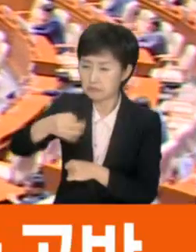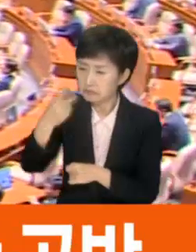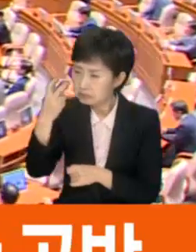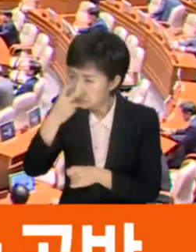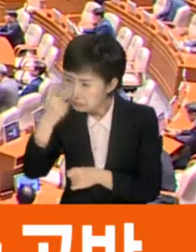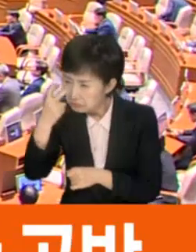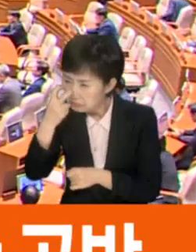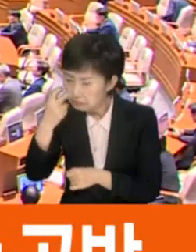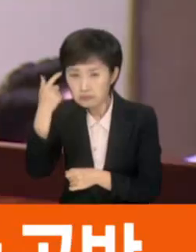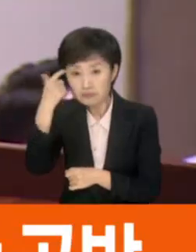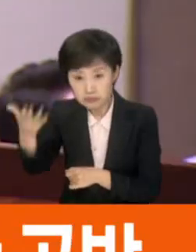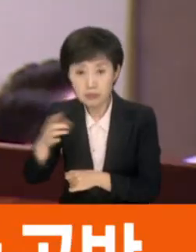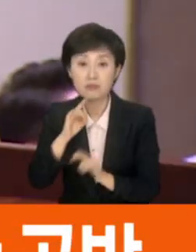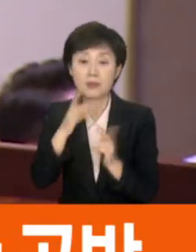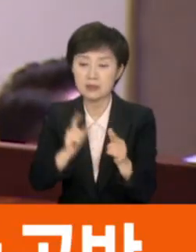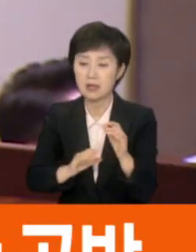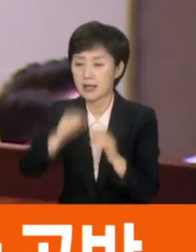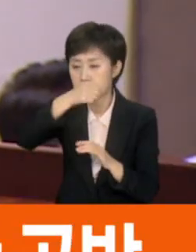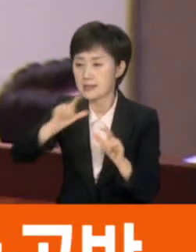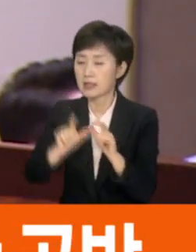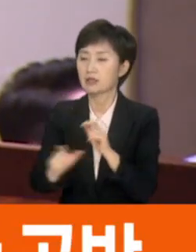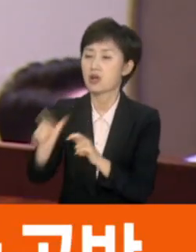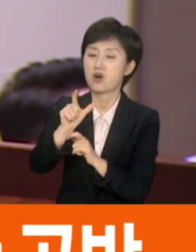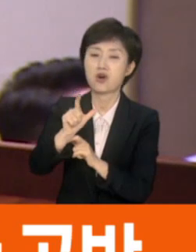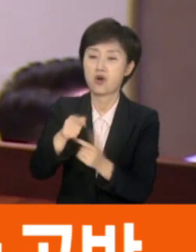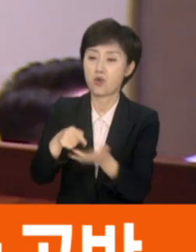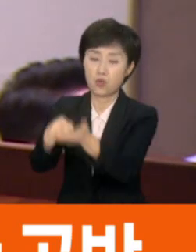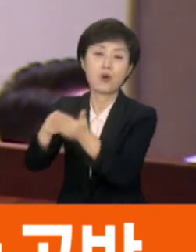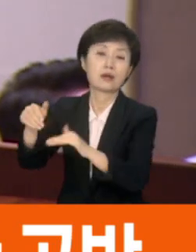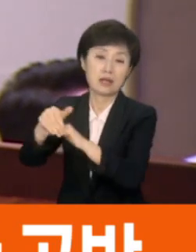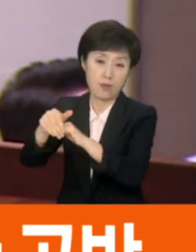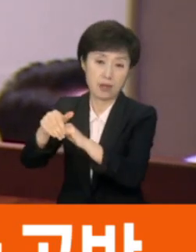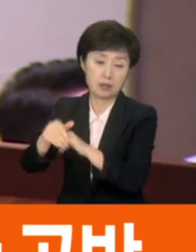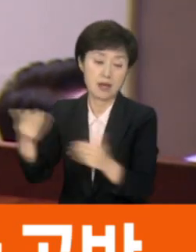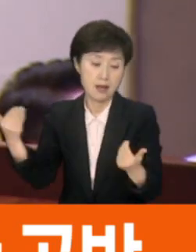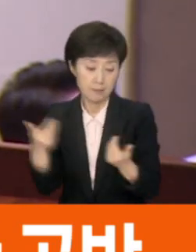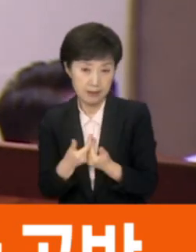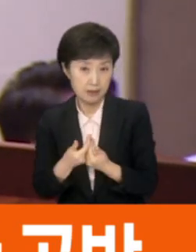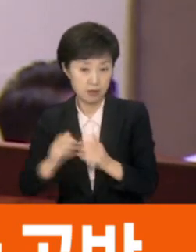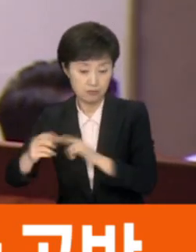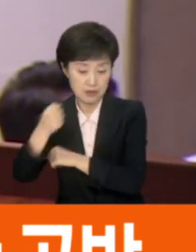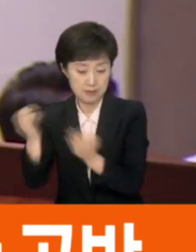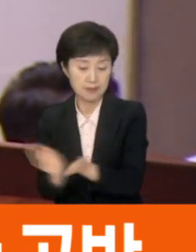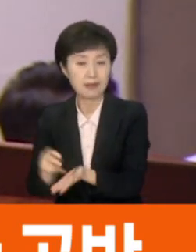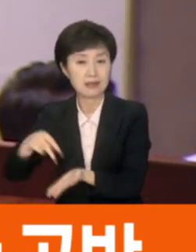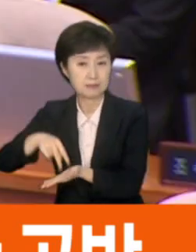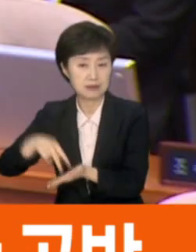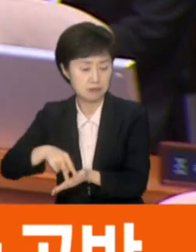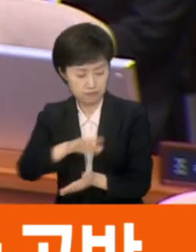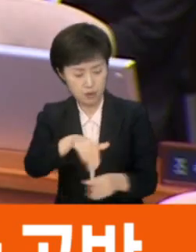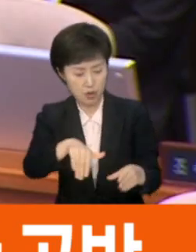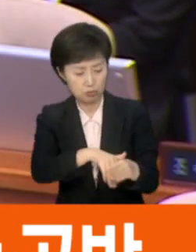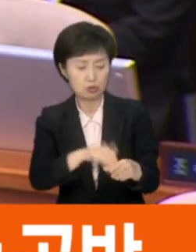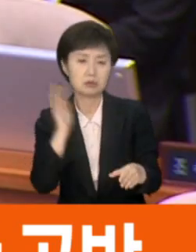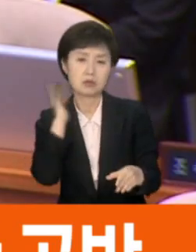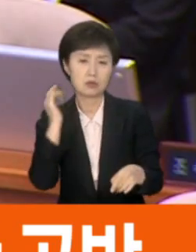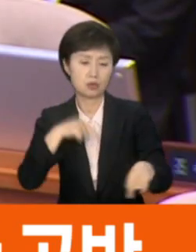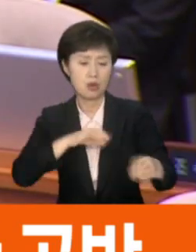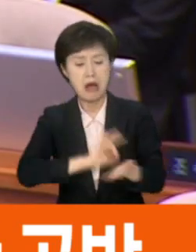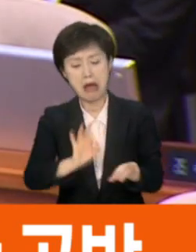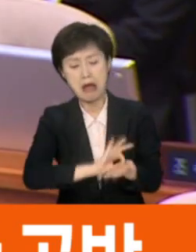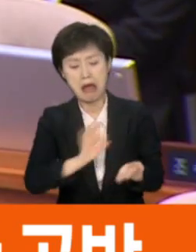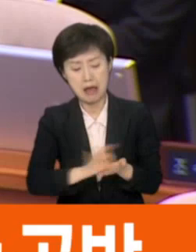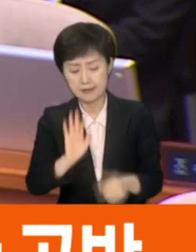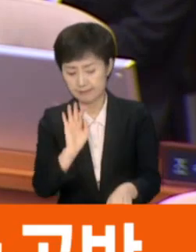타당성을 따져 묻는 남편 추경 편성 요구도 꺼내들 가능성이 보입니다 반면 국민의 힘은 문재인 정부가 방만 제정을